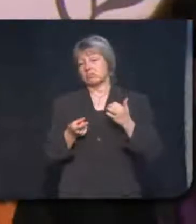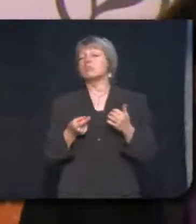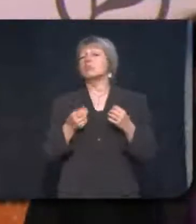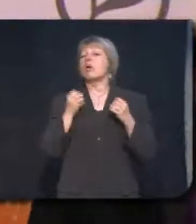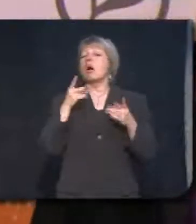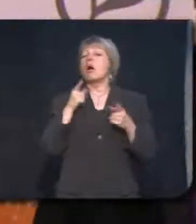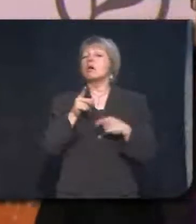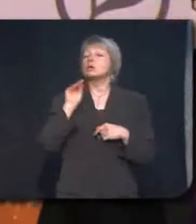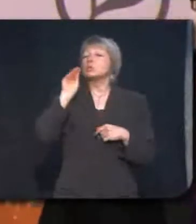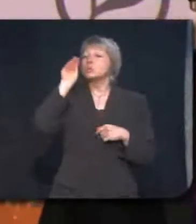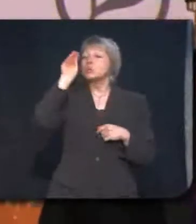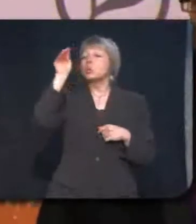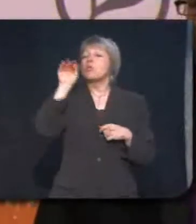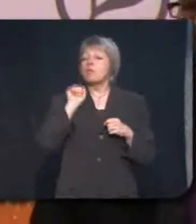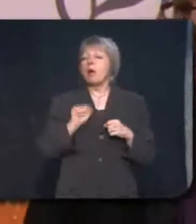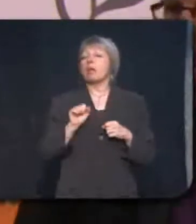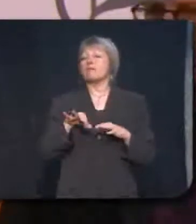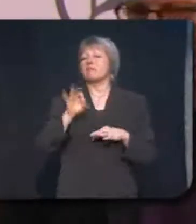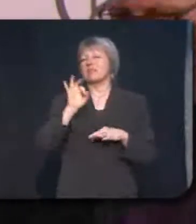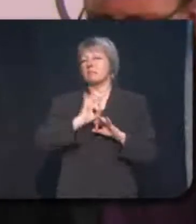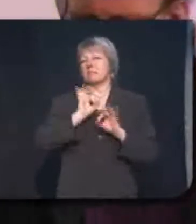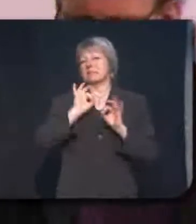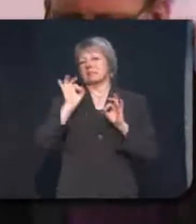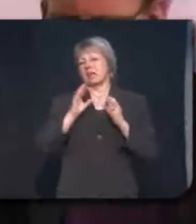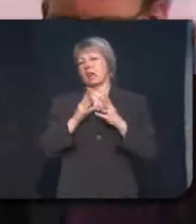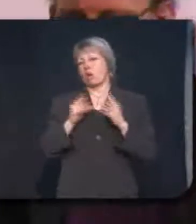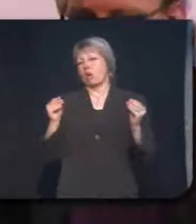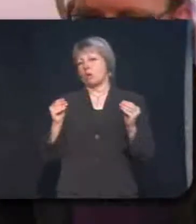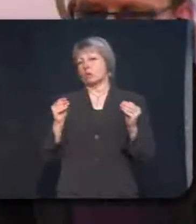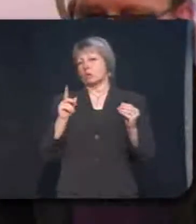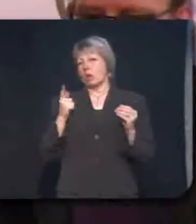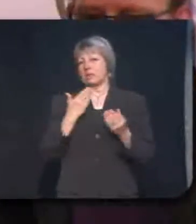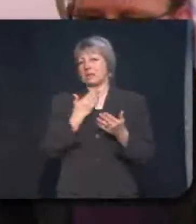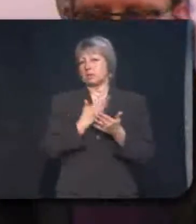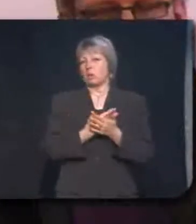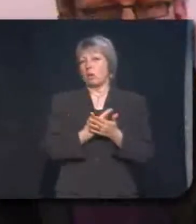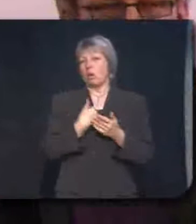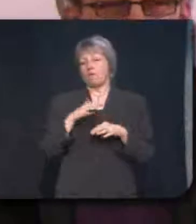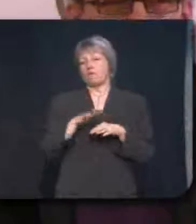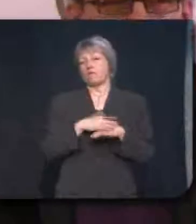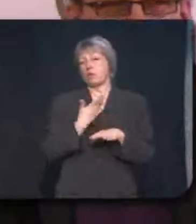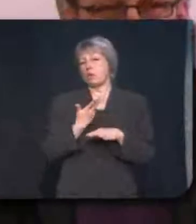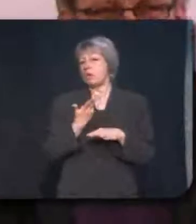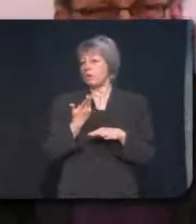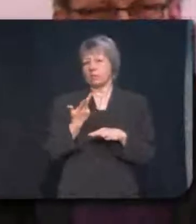eine eine noch bessere Lösung finden aber wir fanden das ist die einfachste vernünftige Form momentan